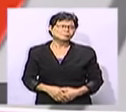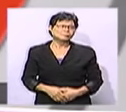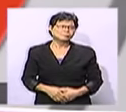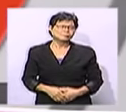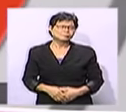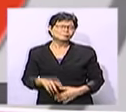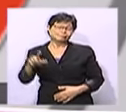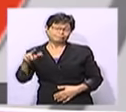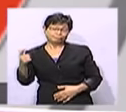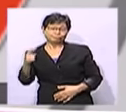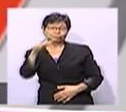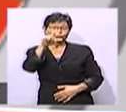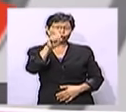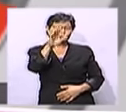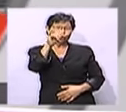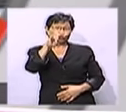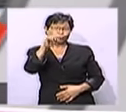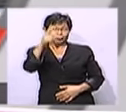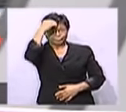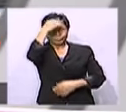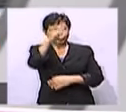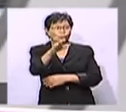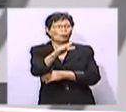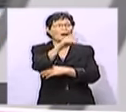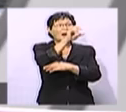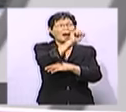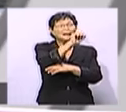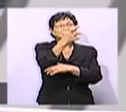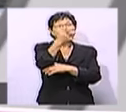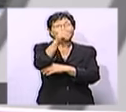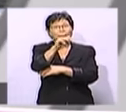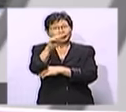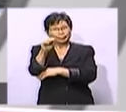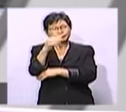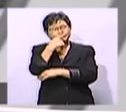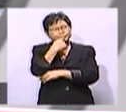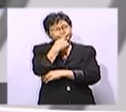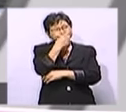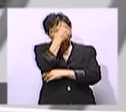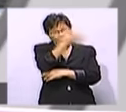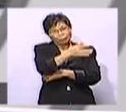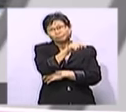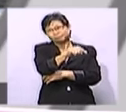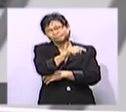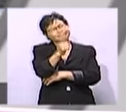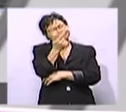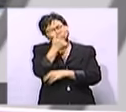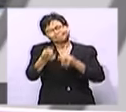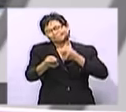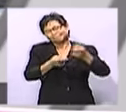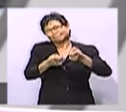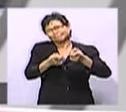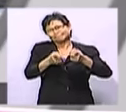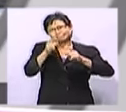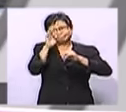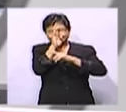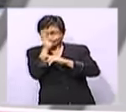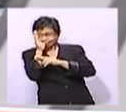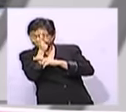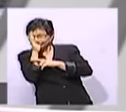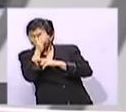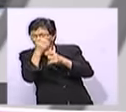Dalam perkembangan lain, Gobind memaklumkan Suruhanjaya Komunikasi dan Multimedia SKMM tidak akan mengendalikan pengintipan